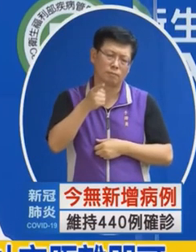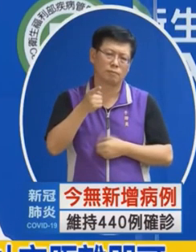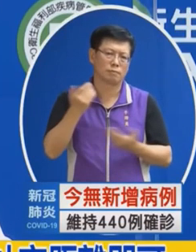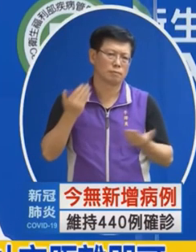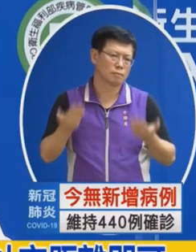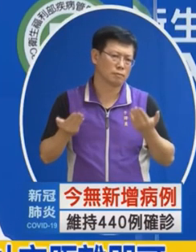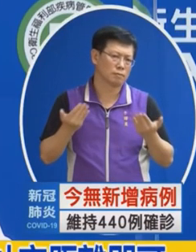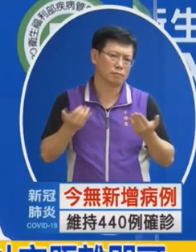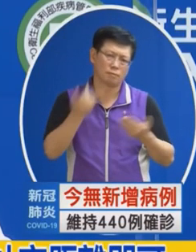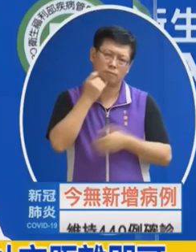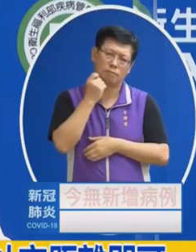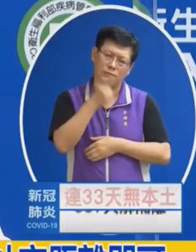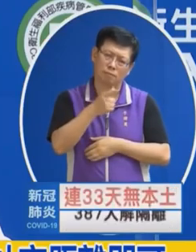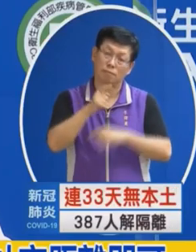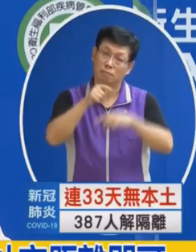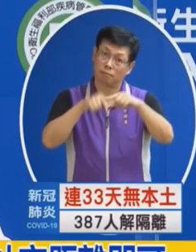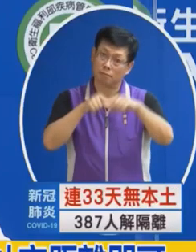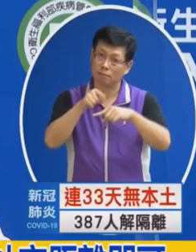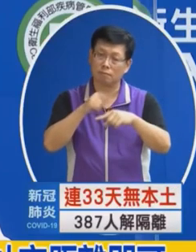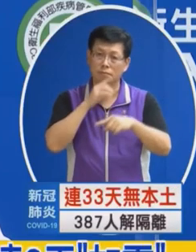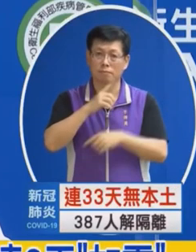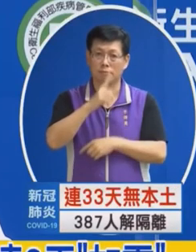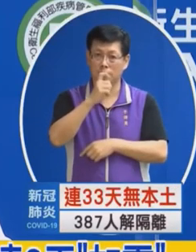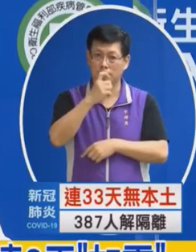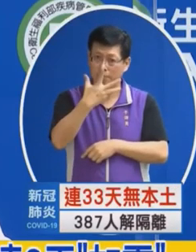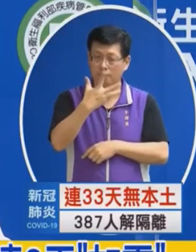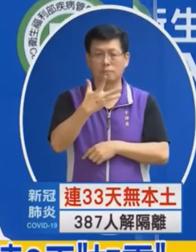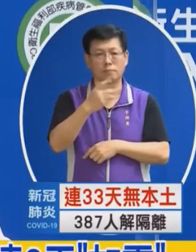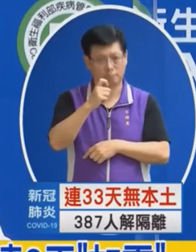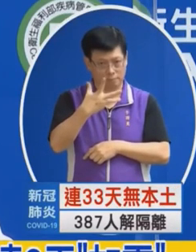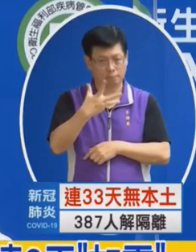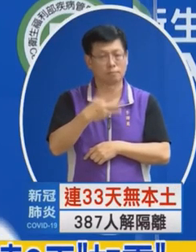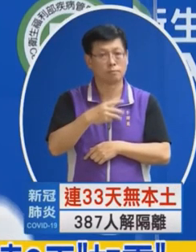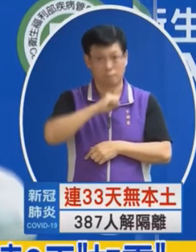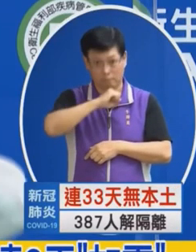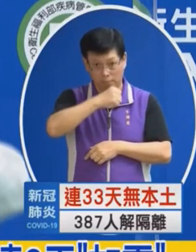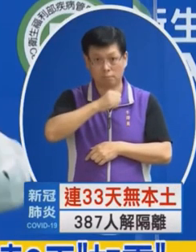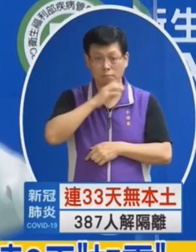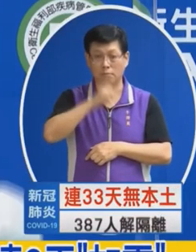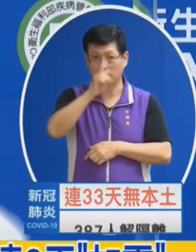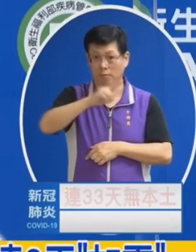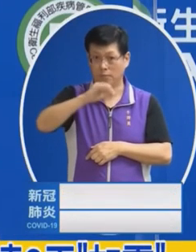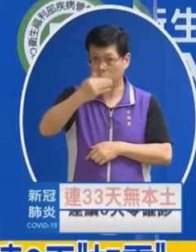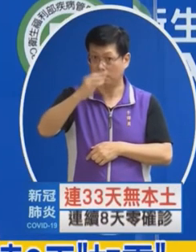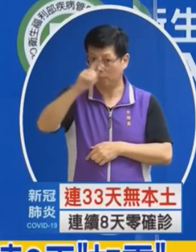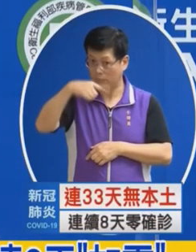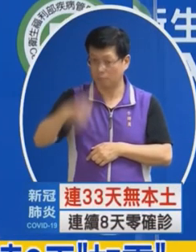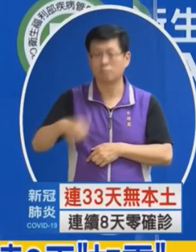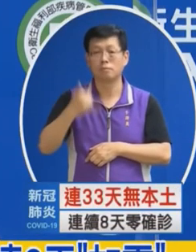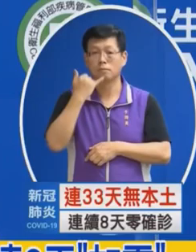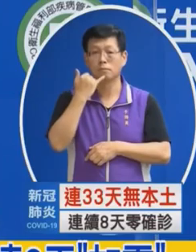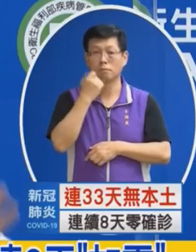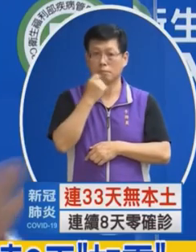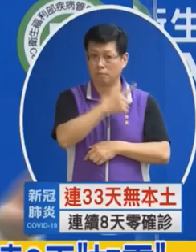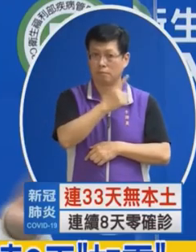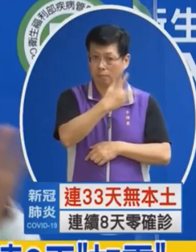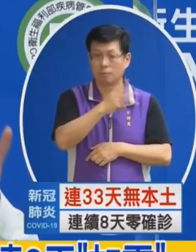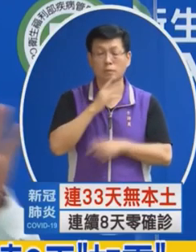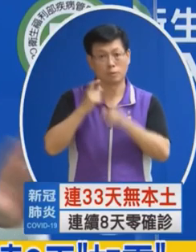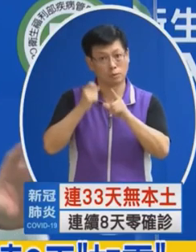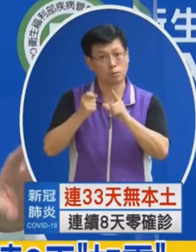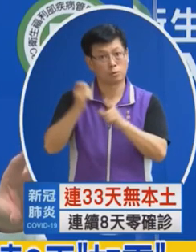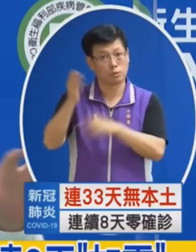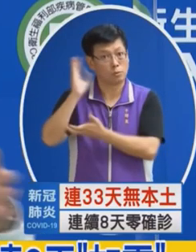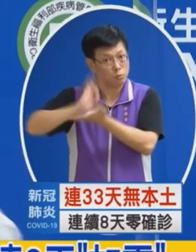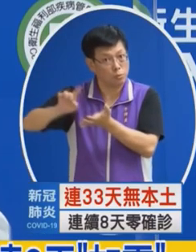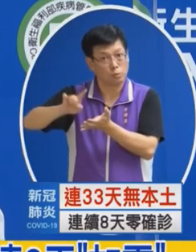来大家可以买大概平均大概是18片台湾大概1900万人除了我们公务配